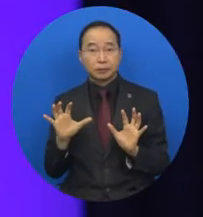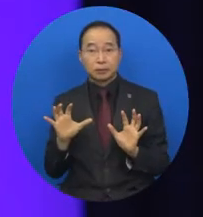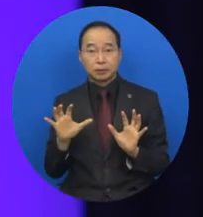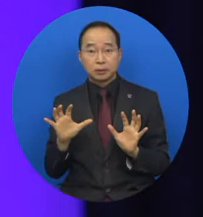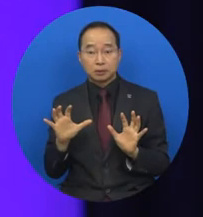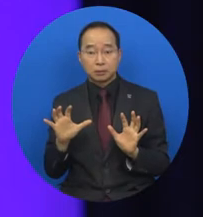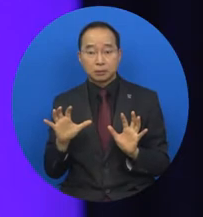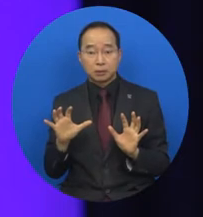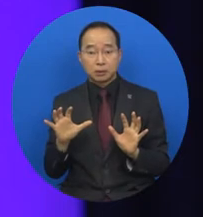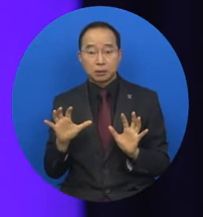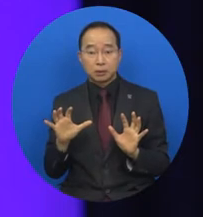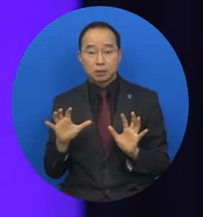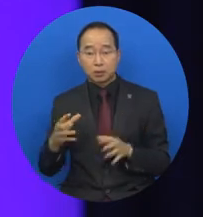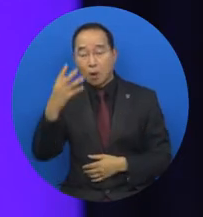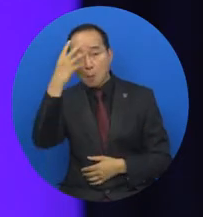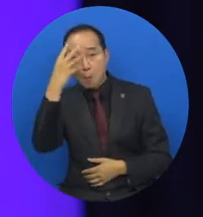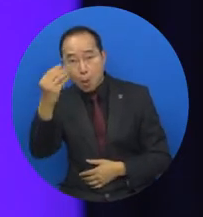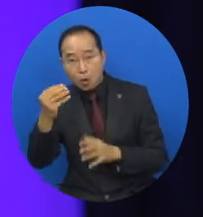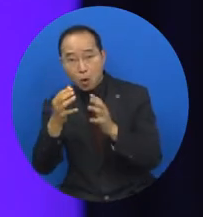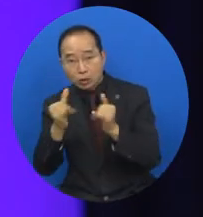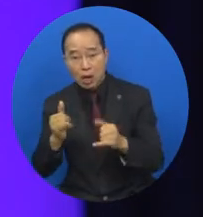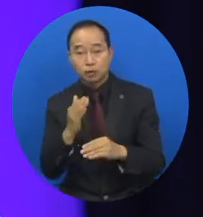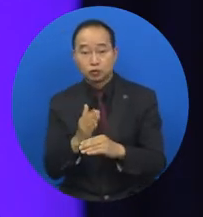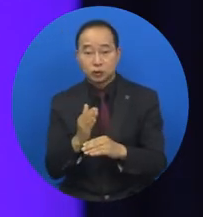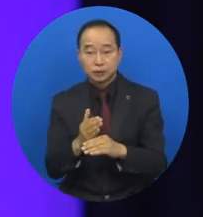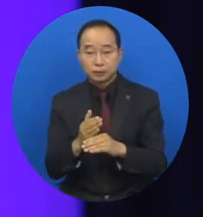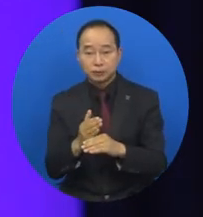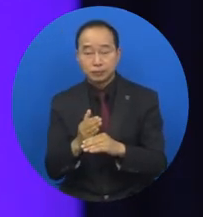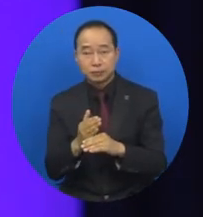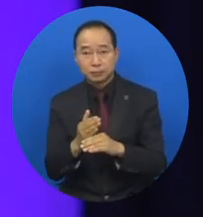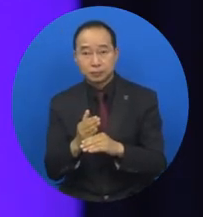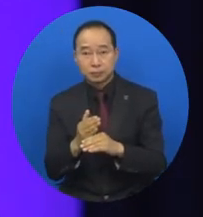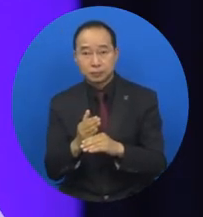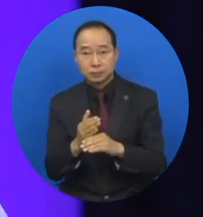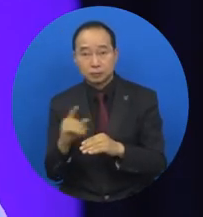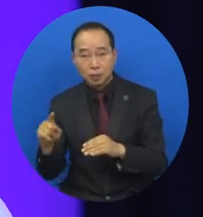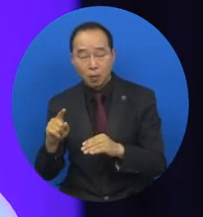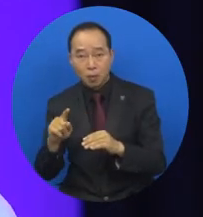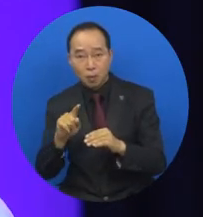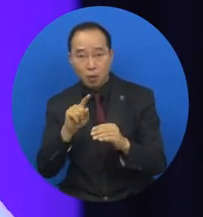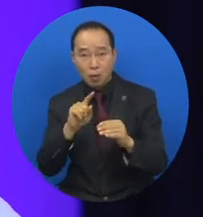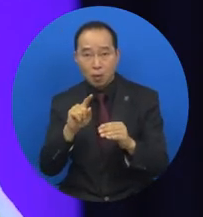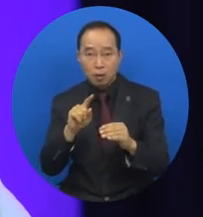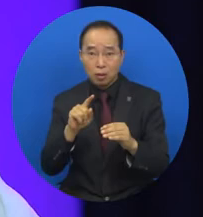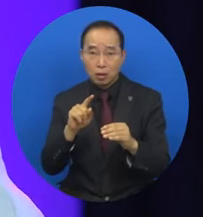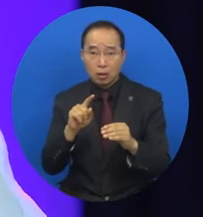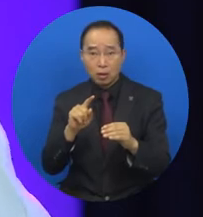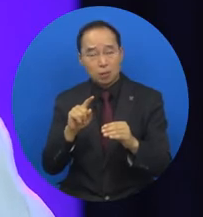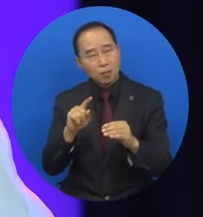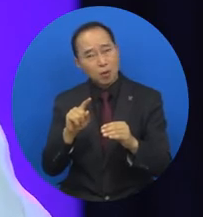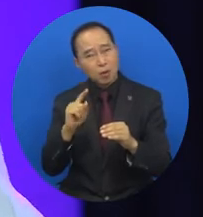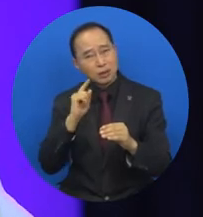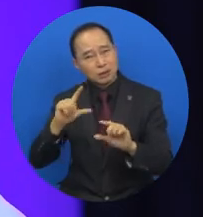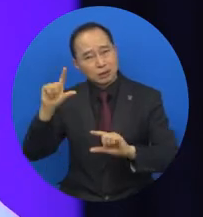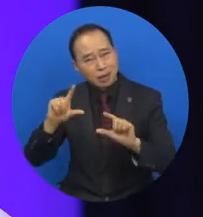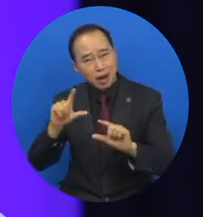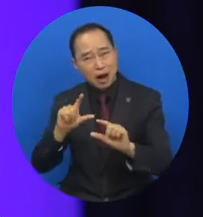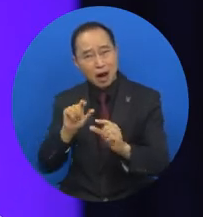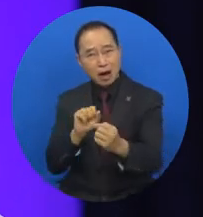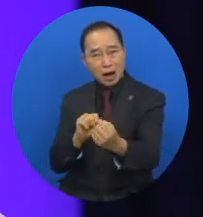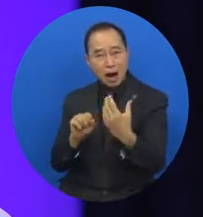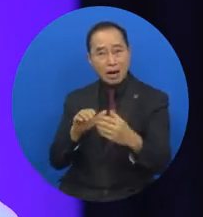동료들과 함께 목격자 중심 그리고 미학적인 피드백 그리고 세 가지 수준의 알아차림을 통한